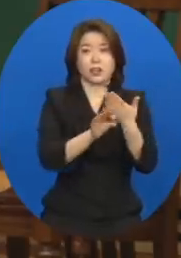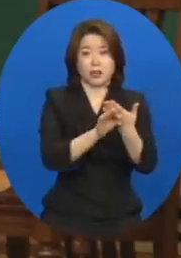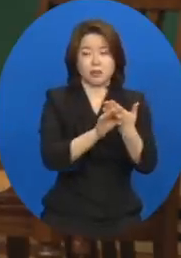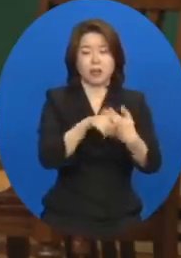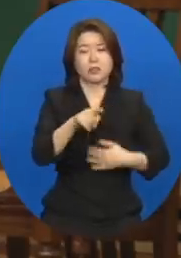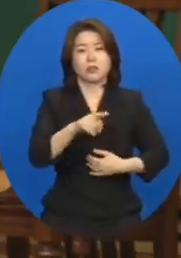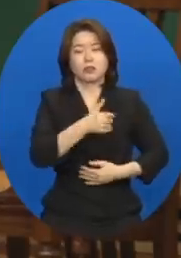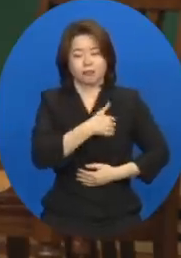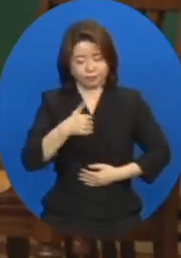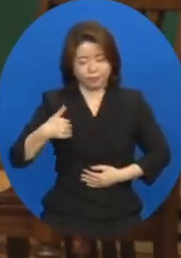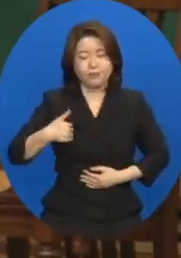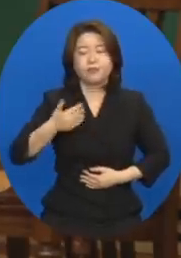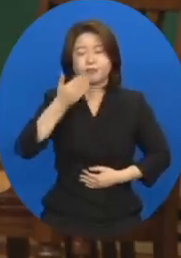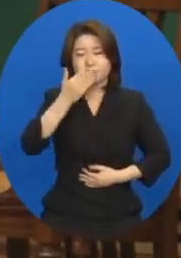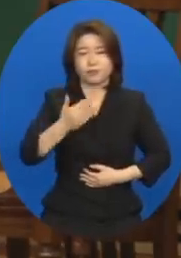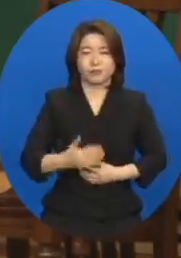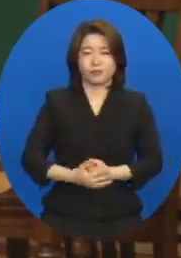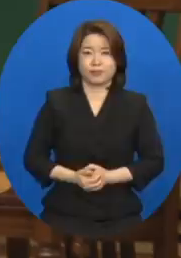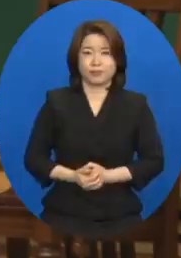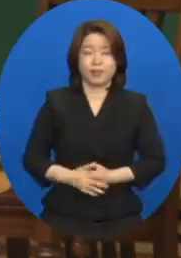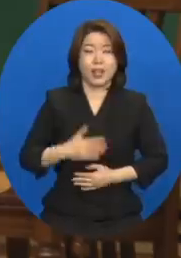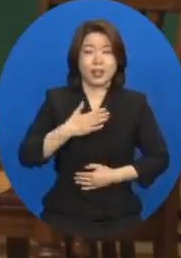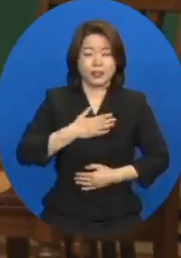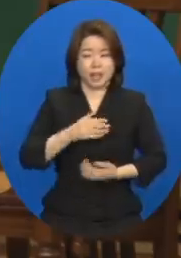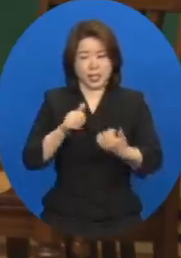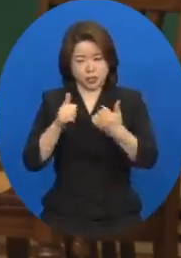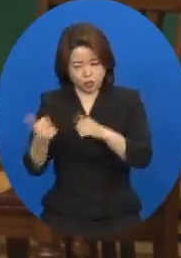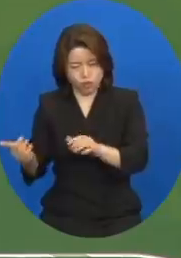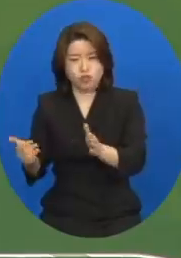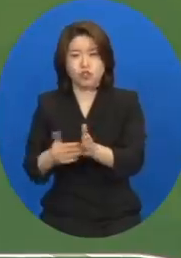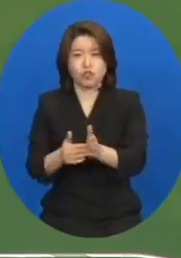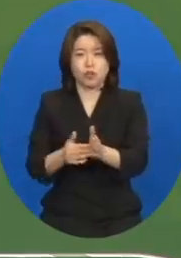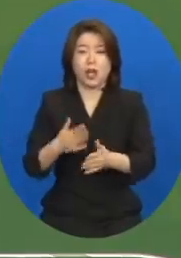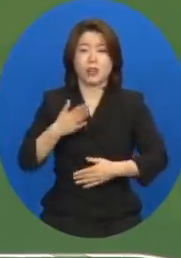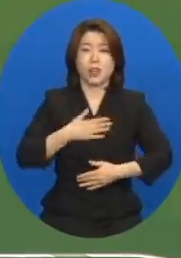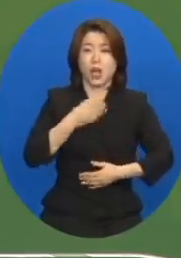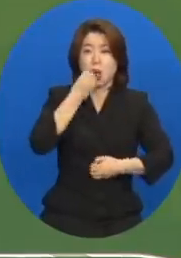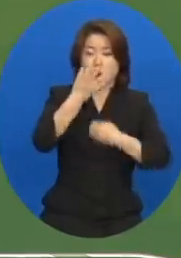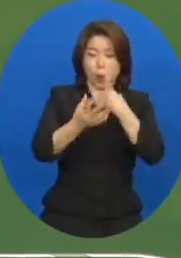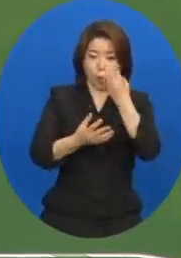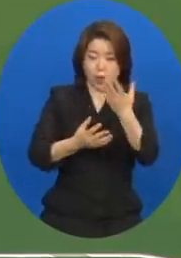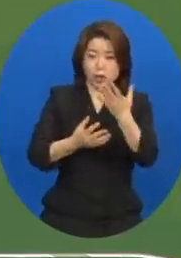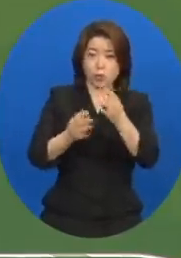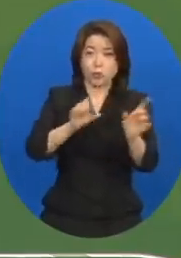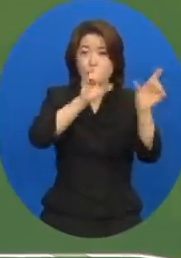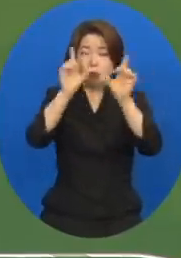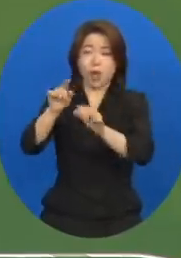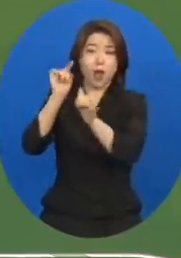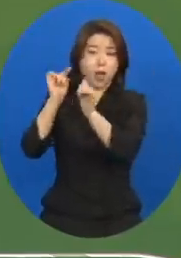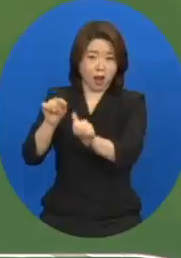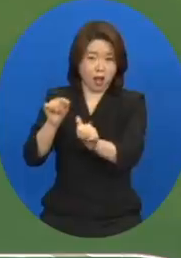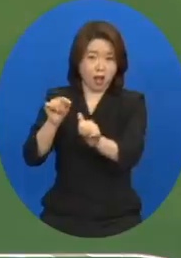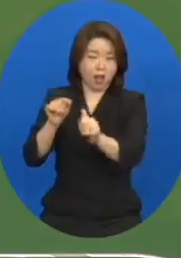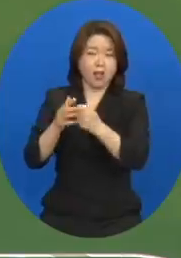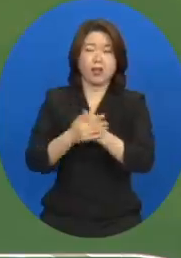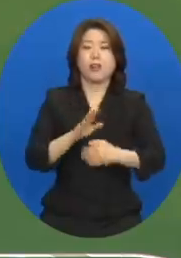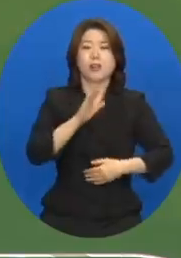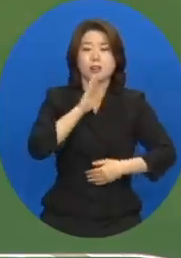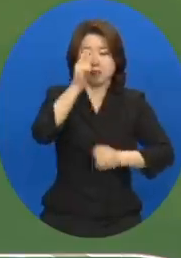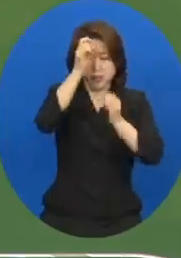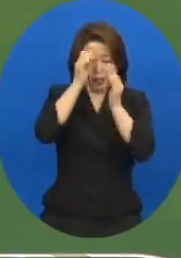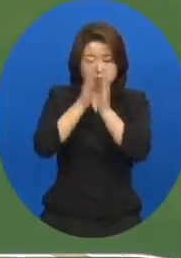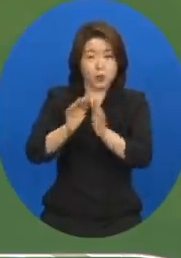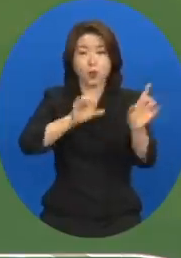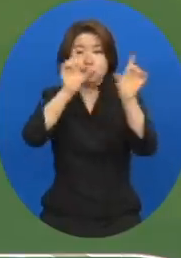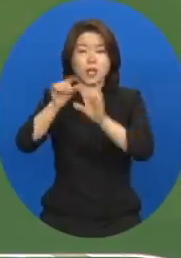그것으로 충분합니다. 나는 죽었습니다. 이렇게 고백하고 살아라. 정말 기도하고 살아라.